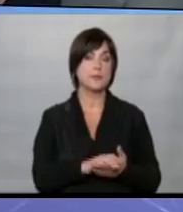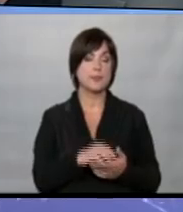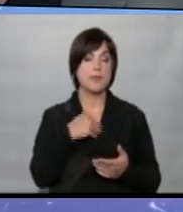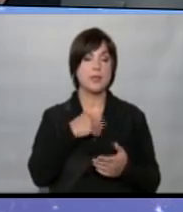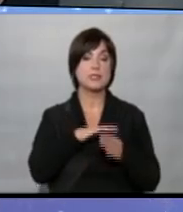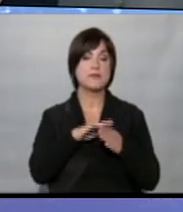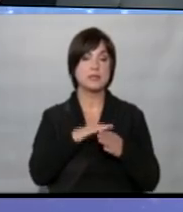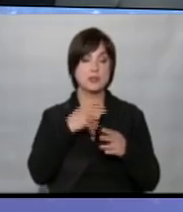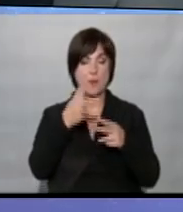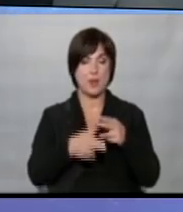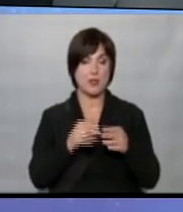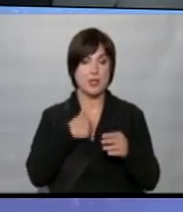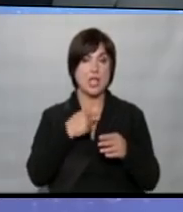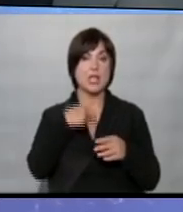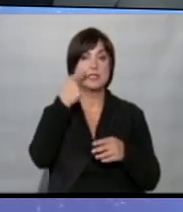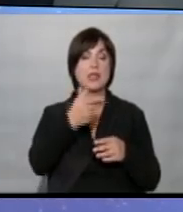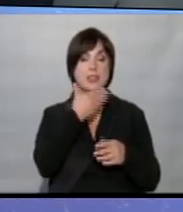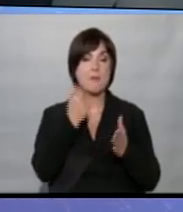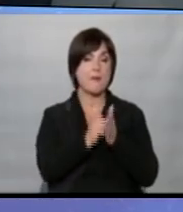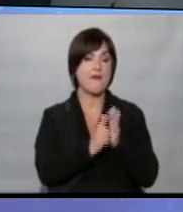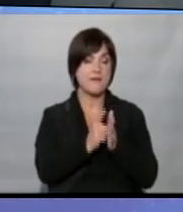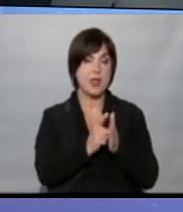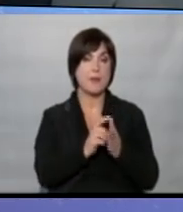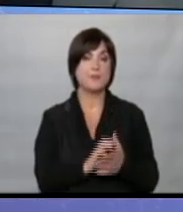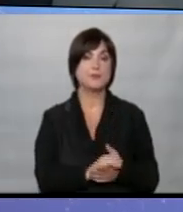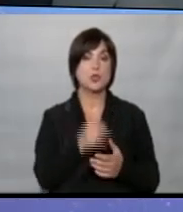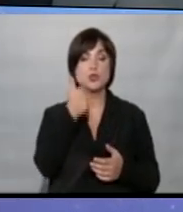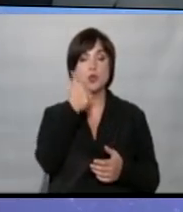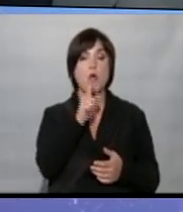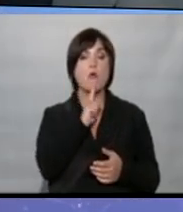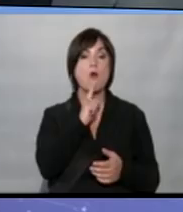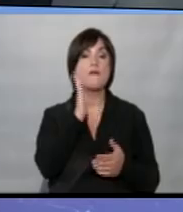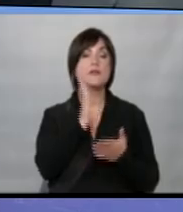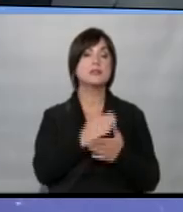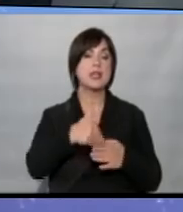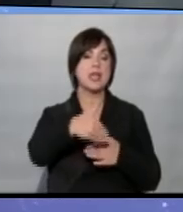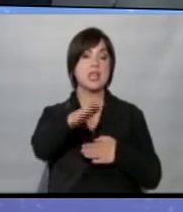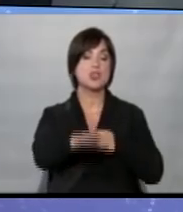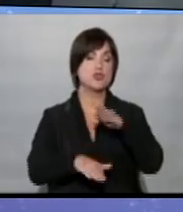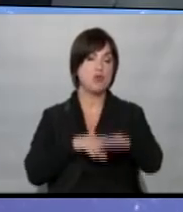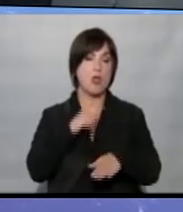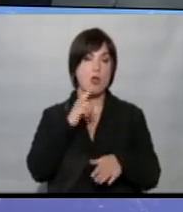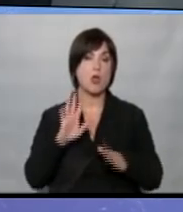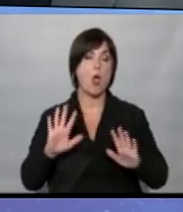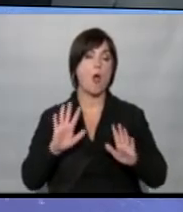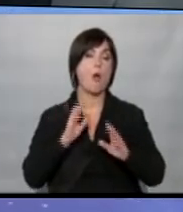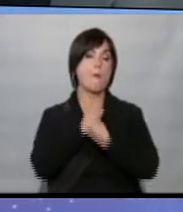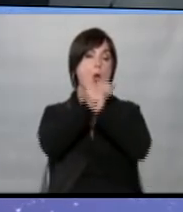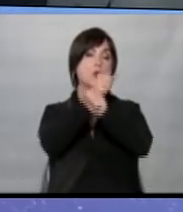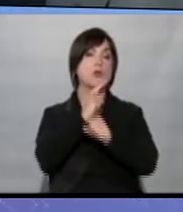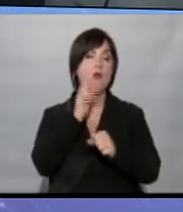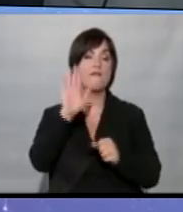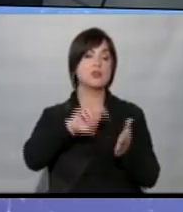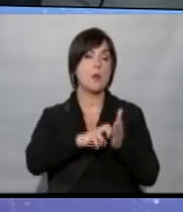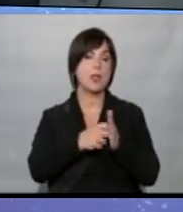ми е, се извинувам што ве прекинувам, следново затоа што немаме време нешто многу. Кои ви се наредните чекори од кого избойкотиравме? Кој ви е